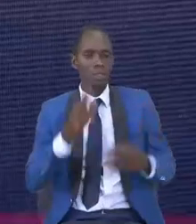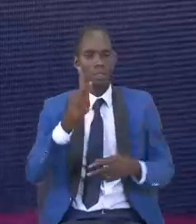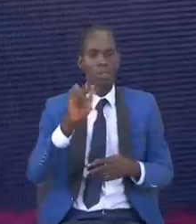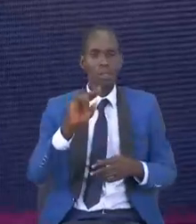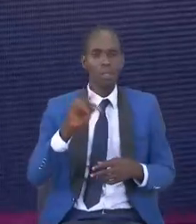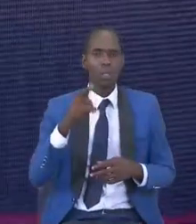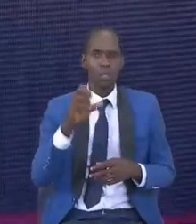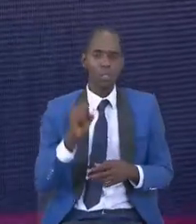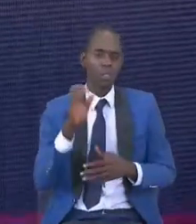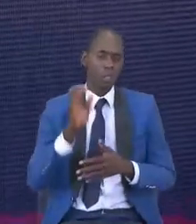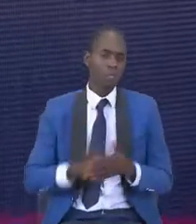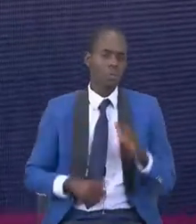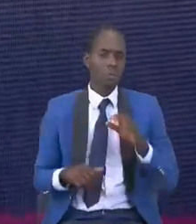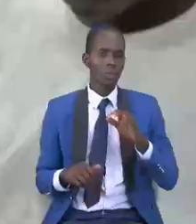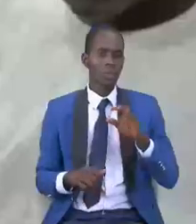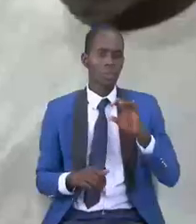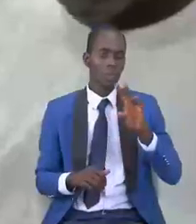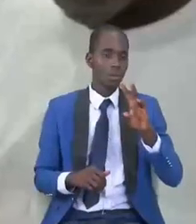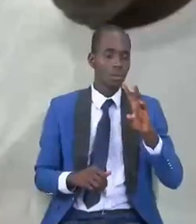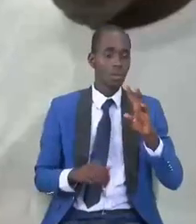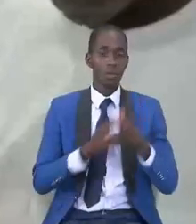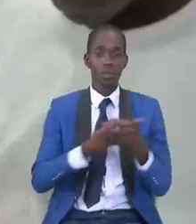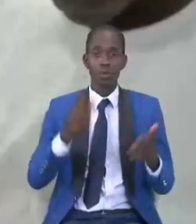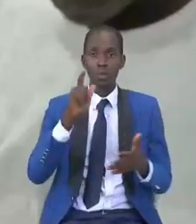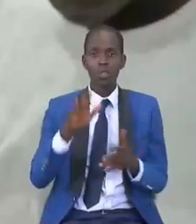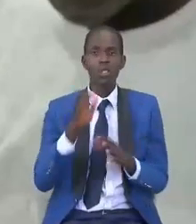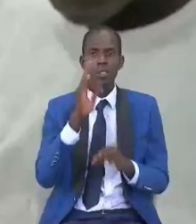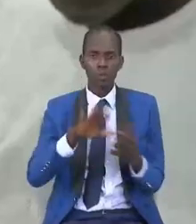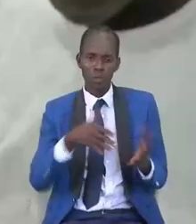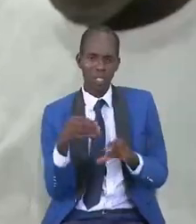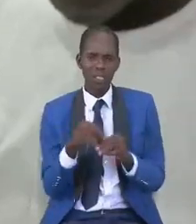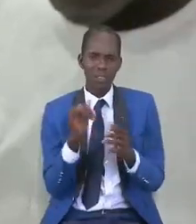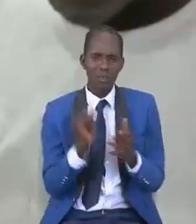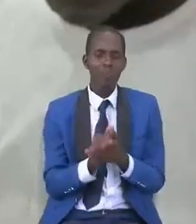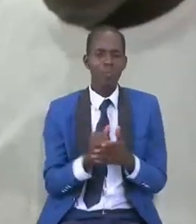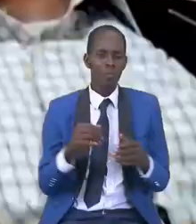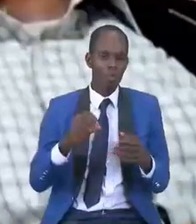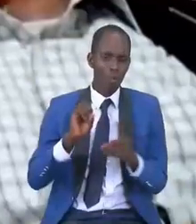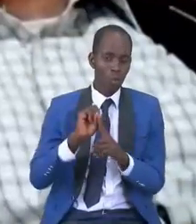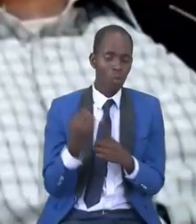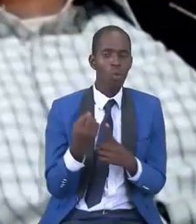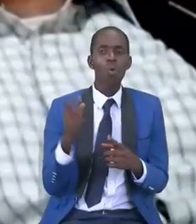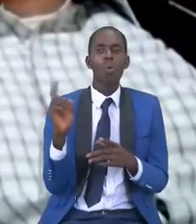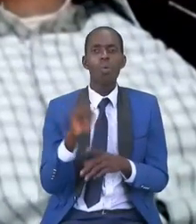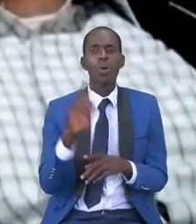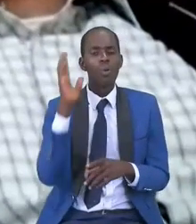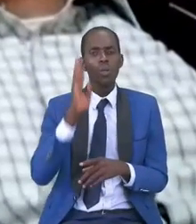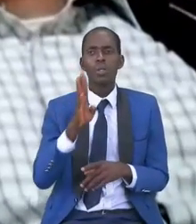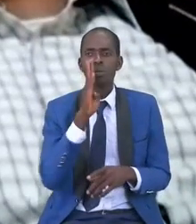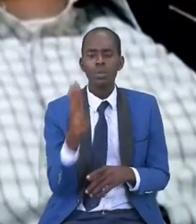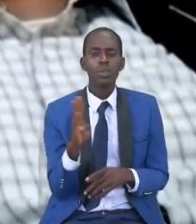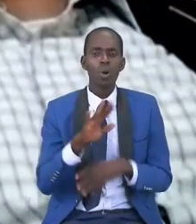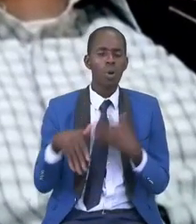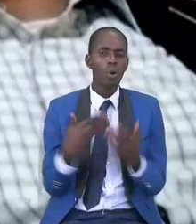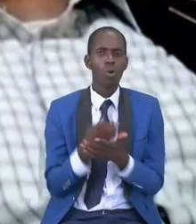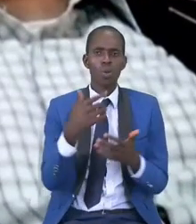verset 25, si tu mourais dans cette condition, quelle sera la récompense de ce que tu as fait par le passé? Jonas n'a pas pensé